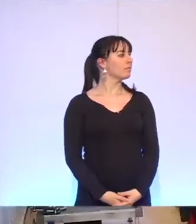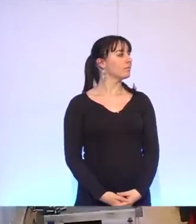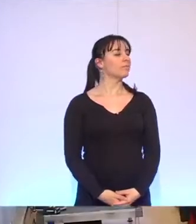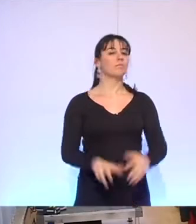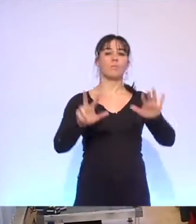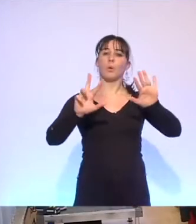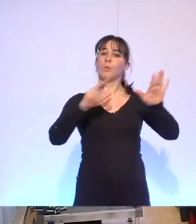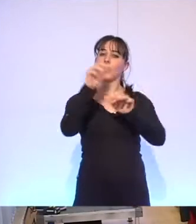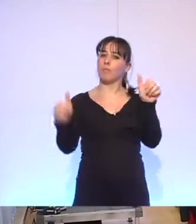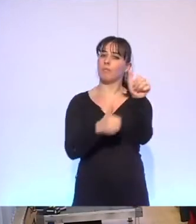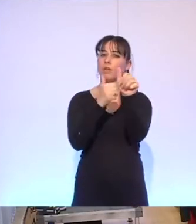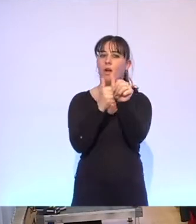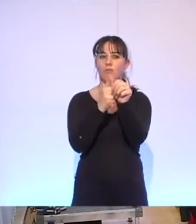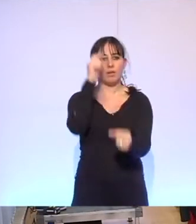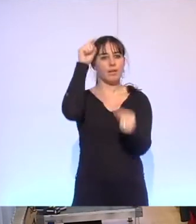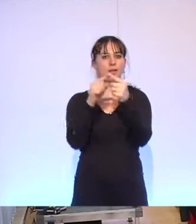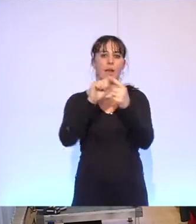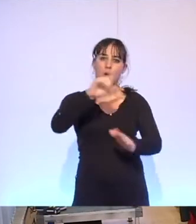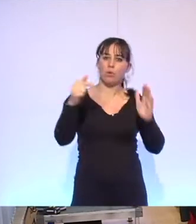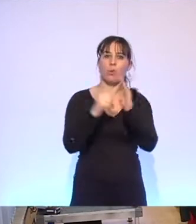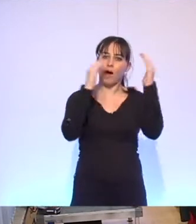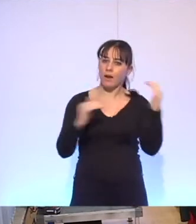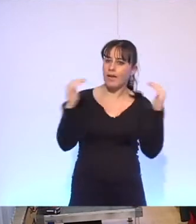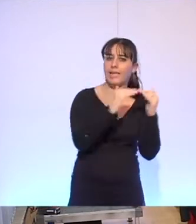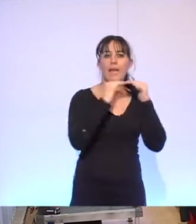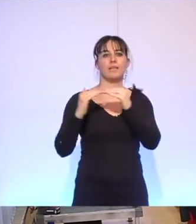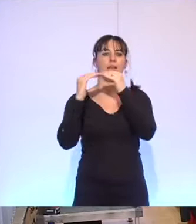Huitième adjoint, adjoint à l'égalité des droits, Emmanuel Carroz.